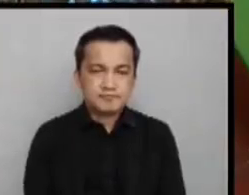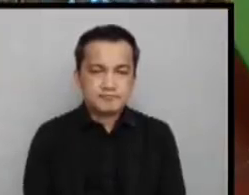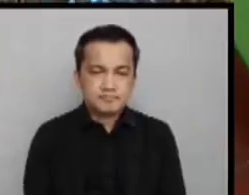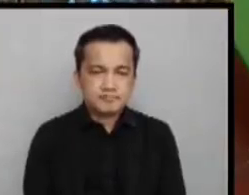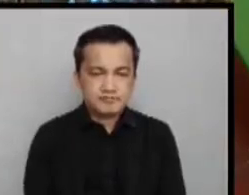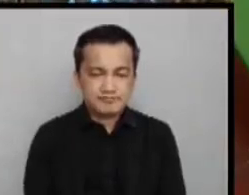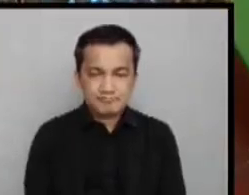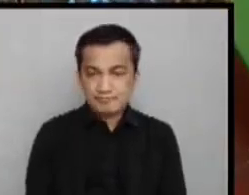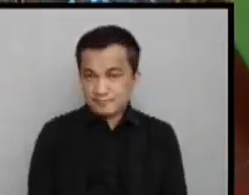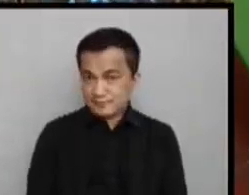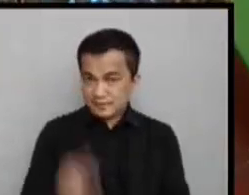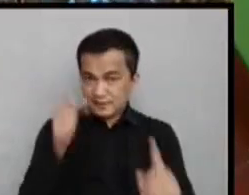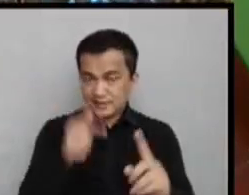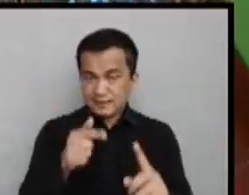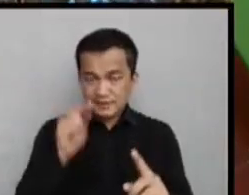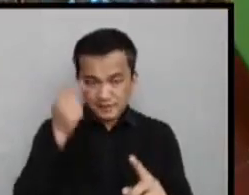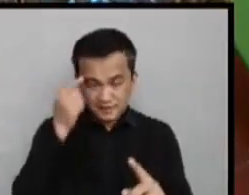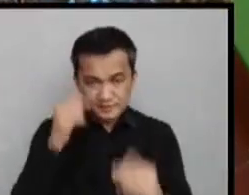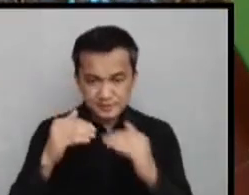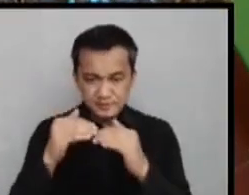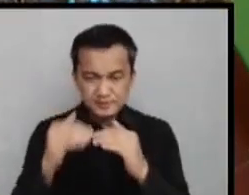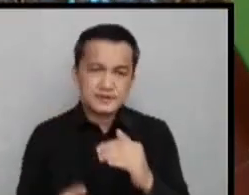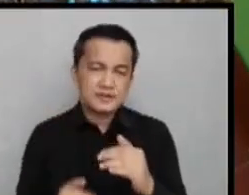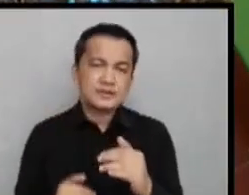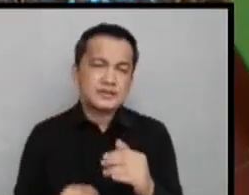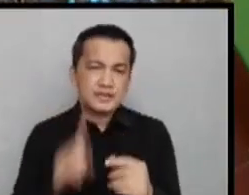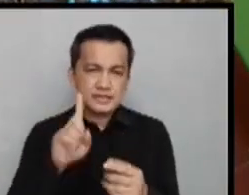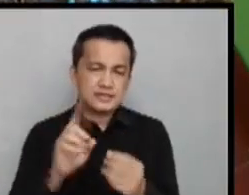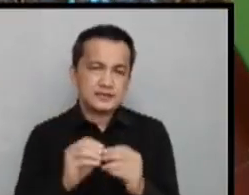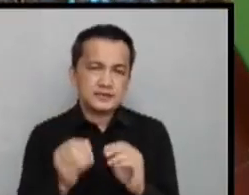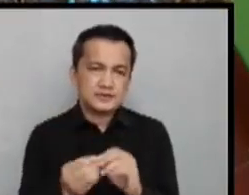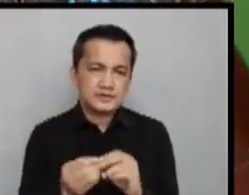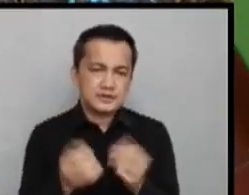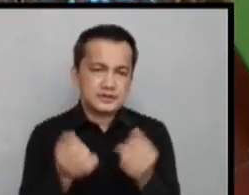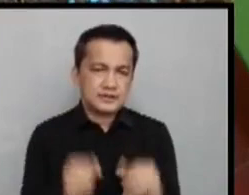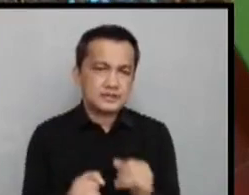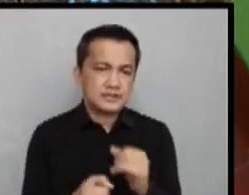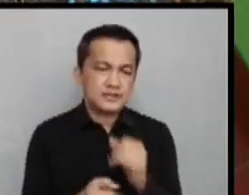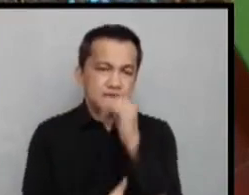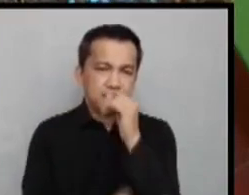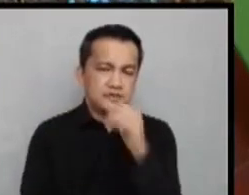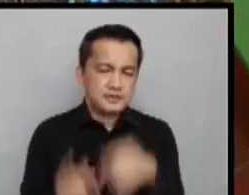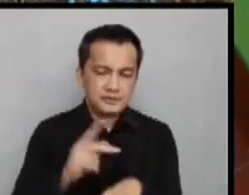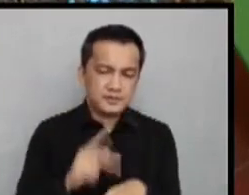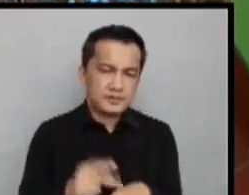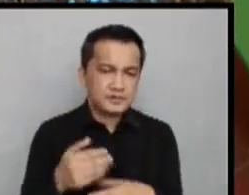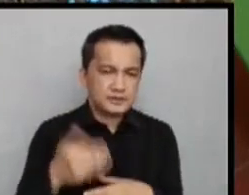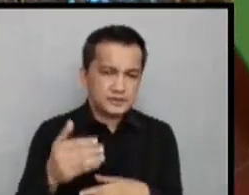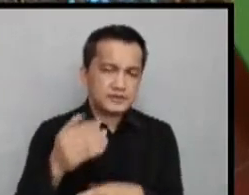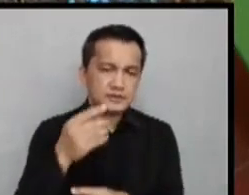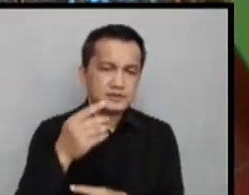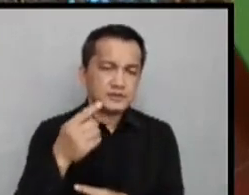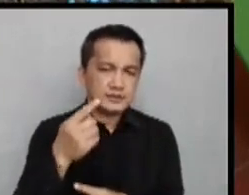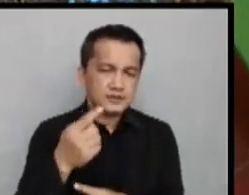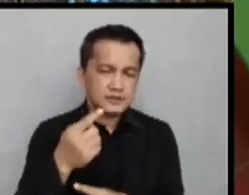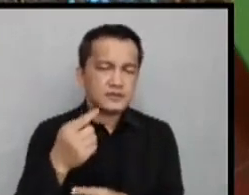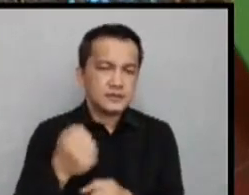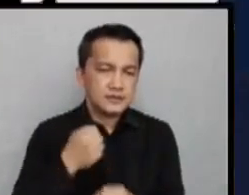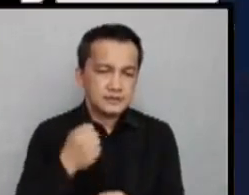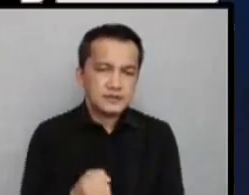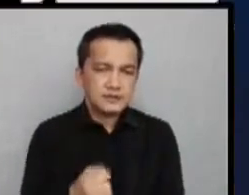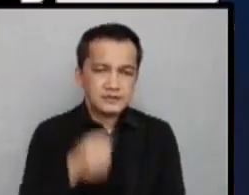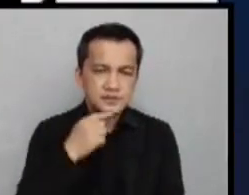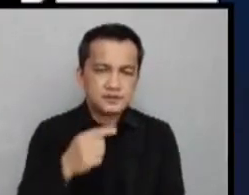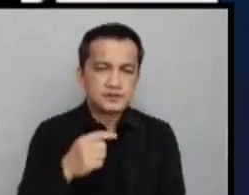Target ng gobyerno na maibaba sa single digit ang insidente ng kahirapan sa bansa sa mga susunod na taon. Ayon kay National